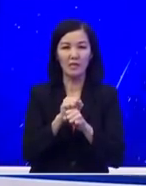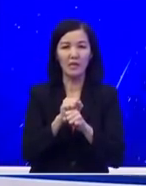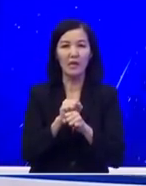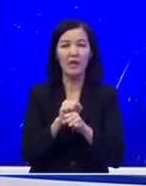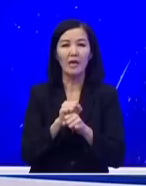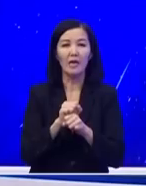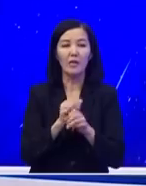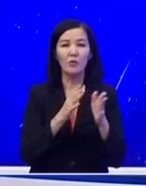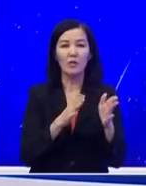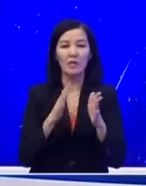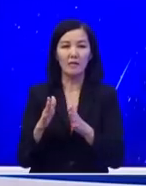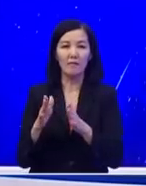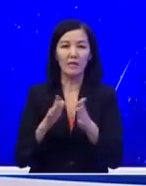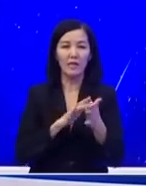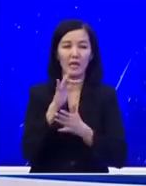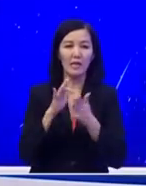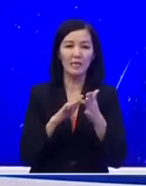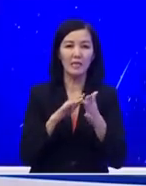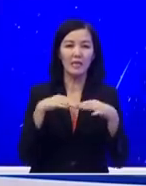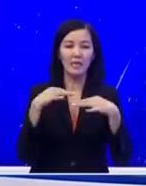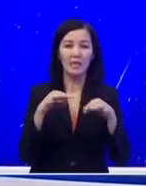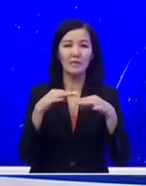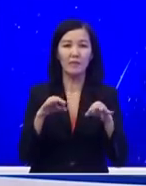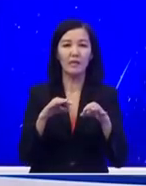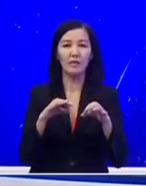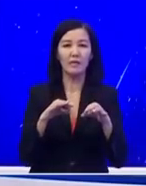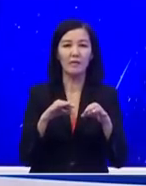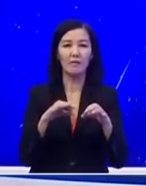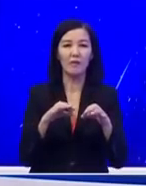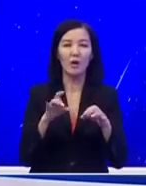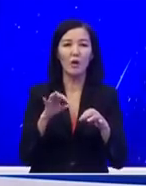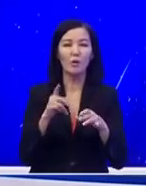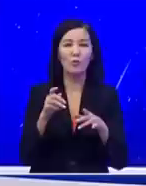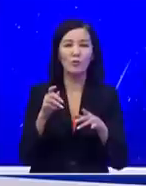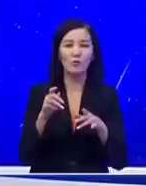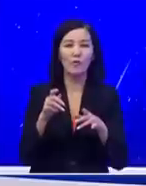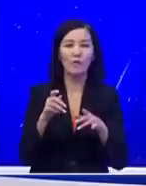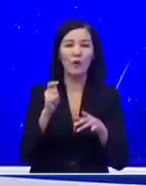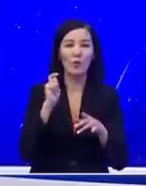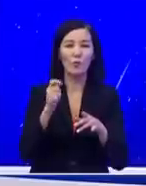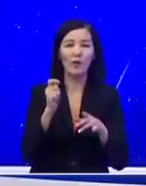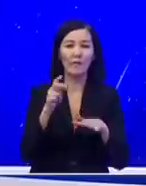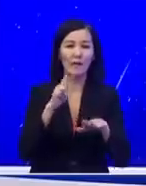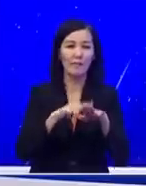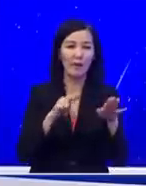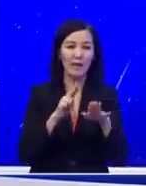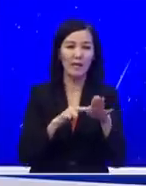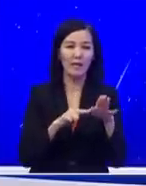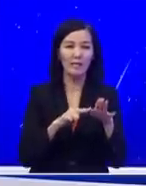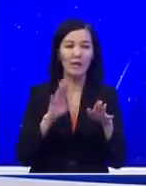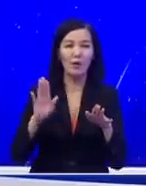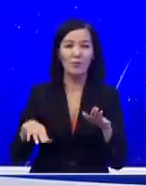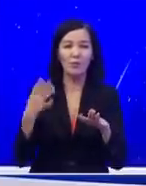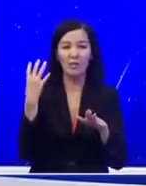электросетей. Регулирование городских транспортных потоков перешло в режим ручного управления инспекторов полиции. После жаркого дня